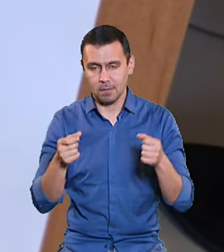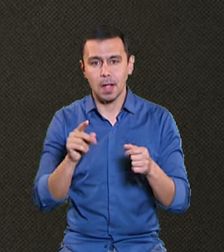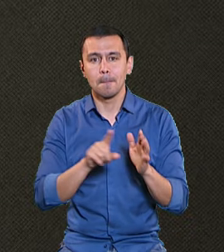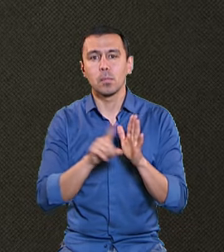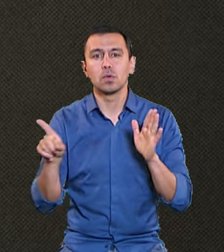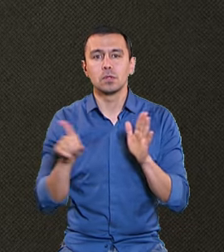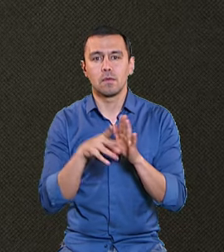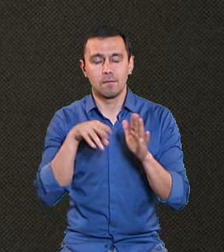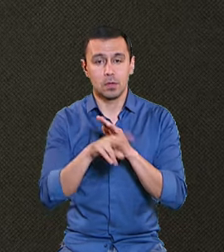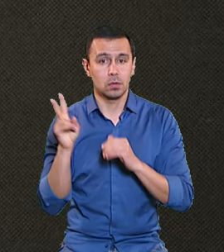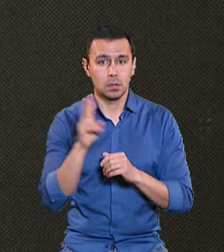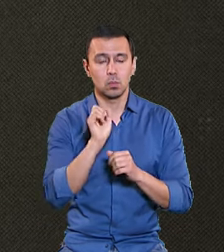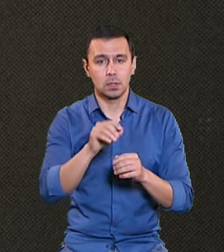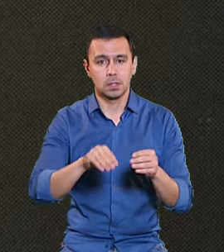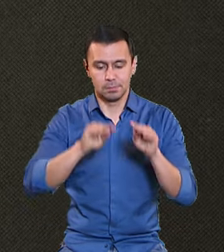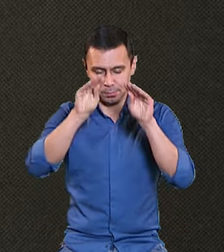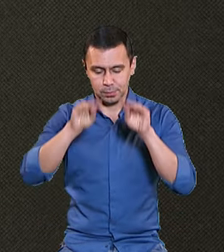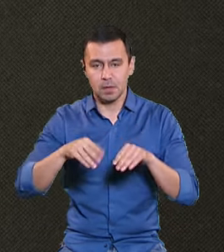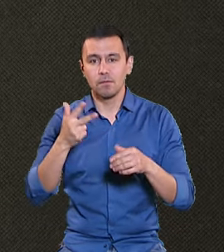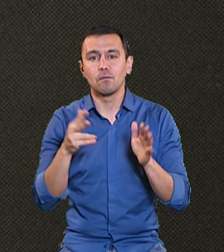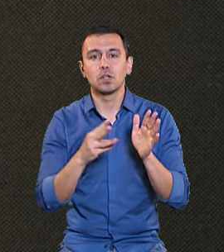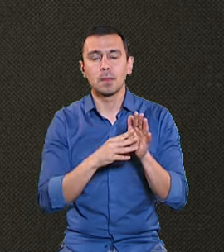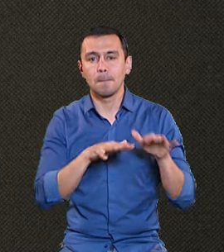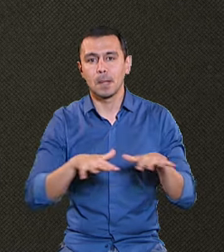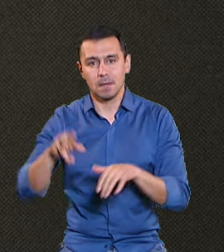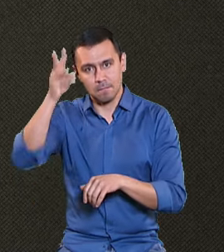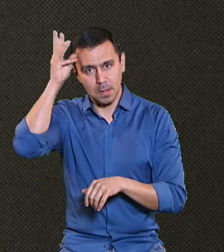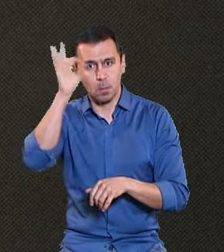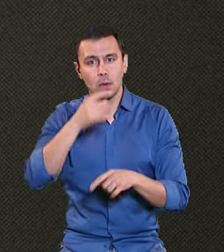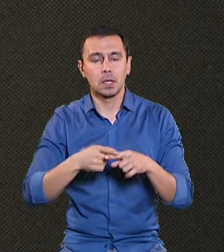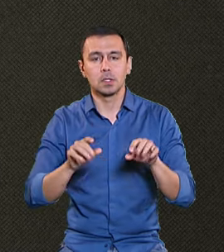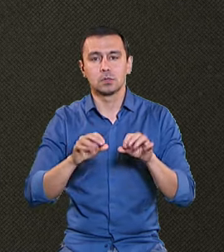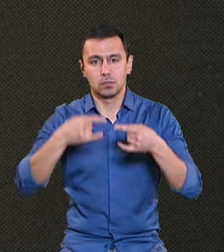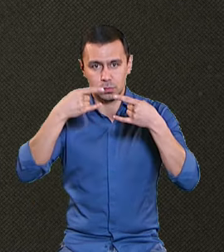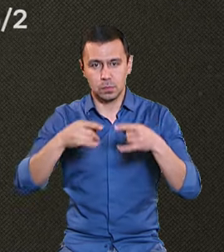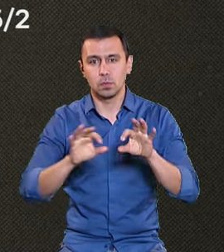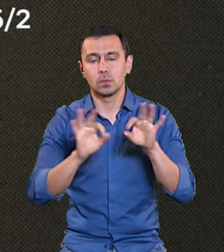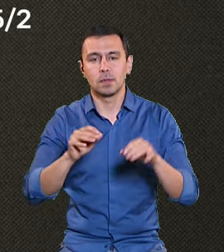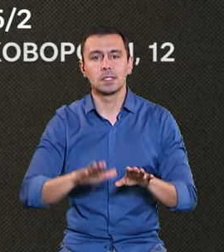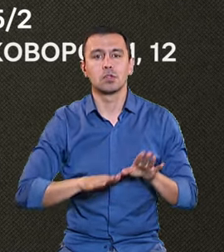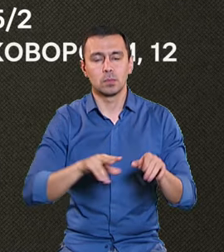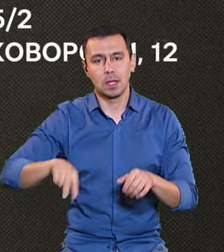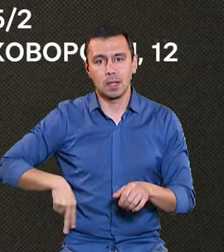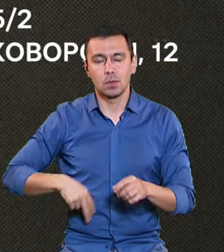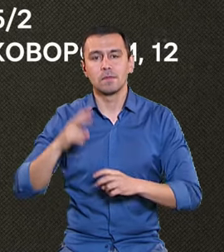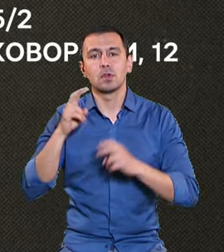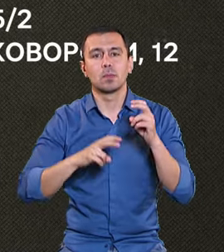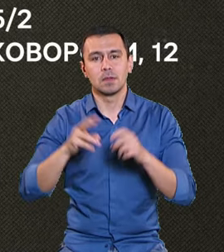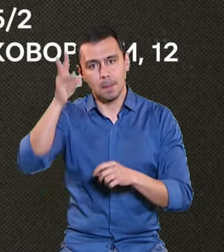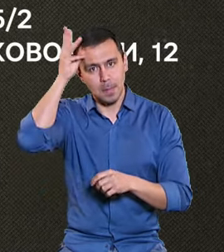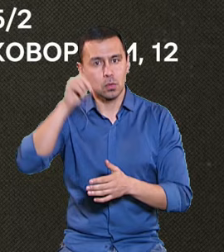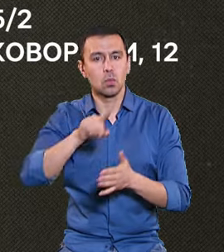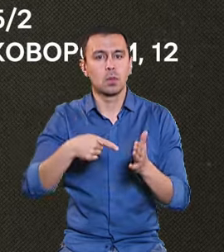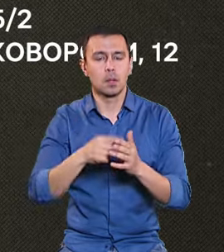проїзду у тролейбусах, можна заповнити у 8 локаціях у Хмельницькому. Про це Суспільному розповіла заступниця директора з виробництва Хмельницького